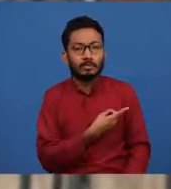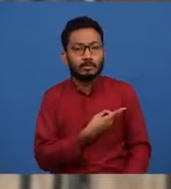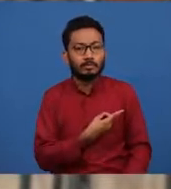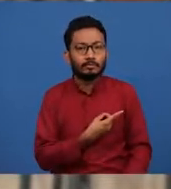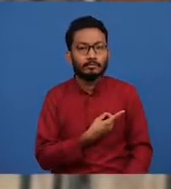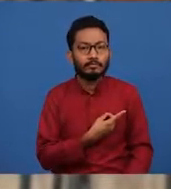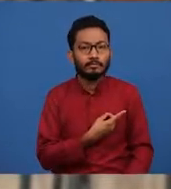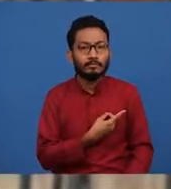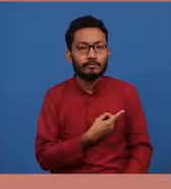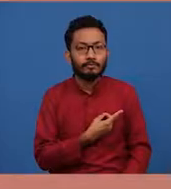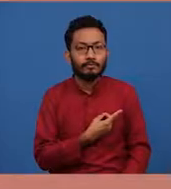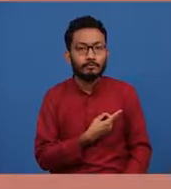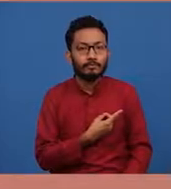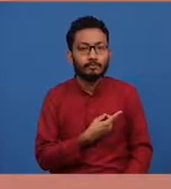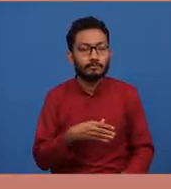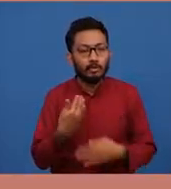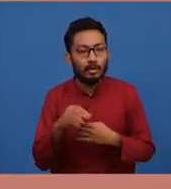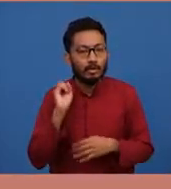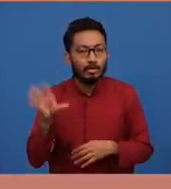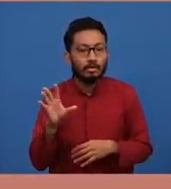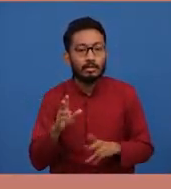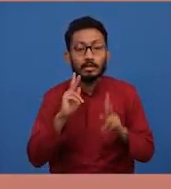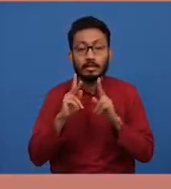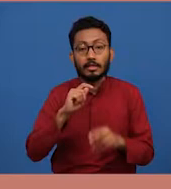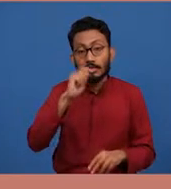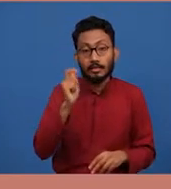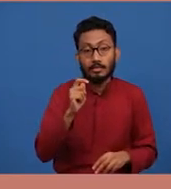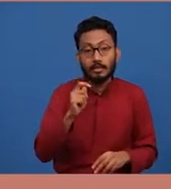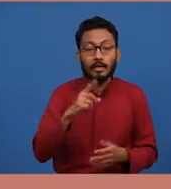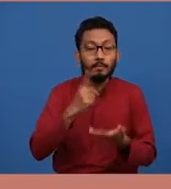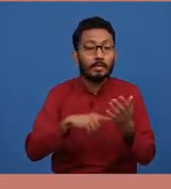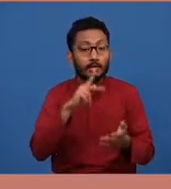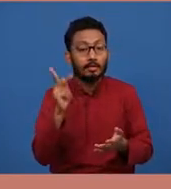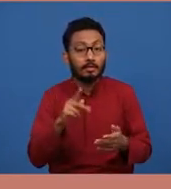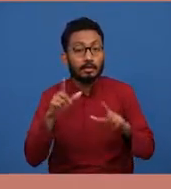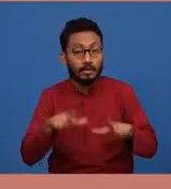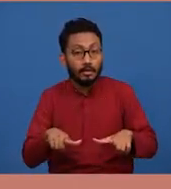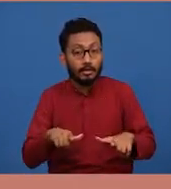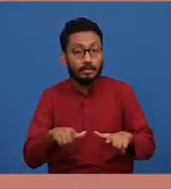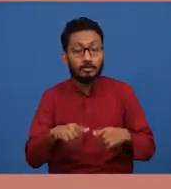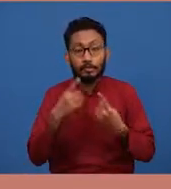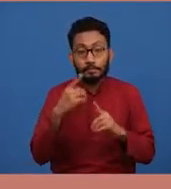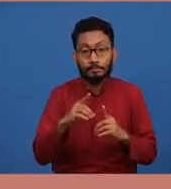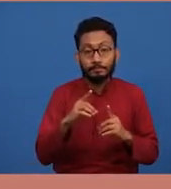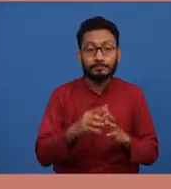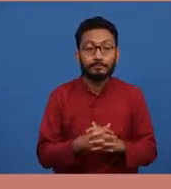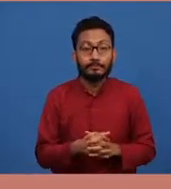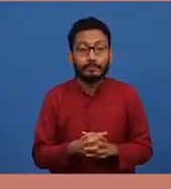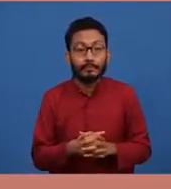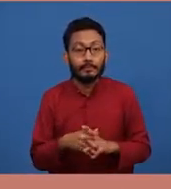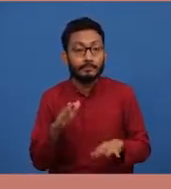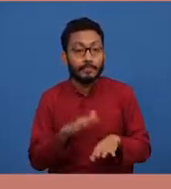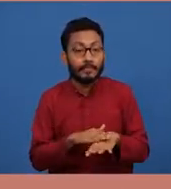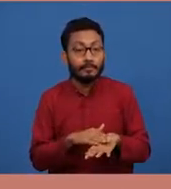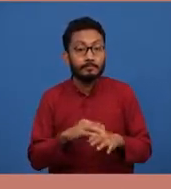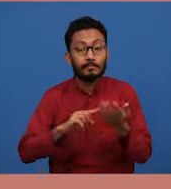gugurkan kata tanya apakah dan letakkan jawapannya pada permulaan